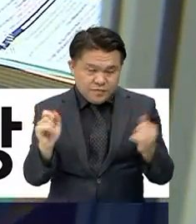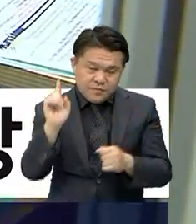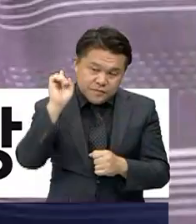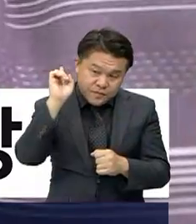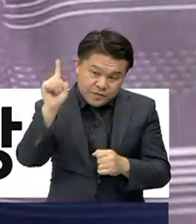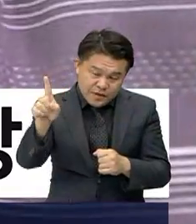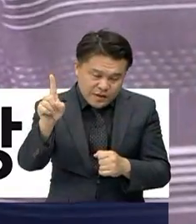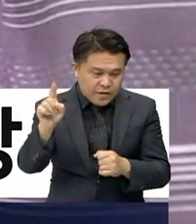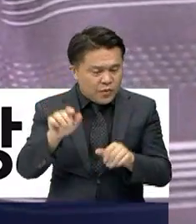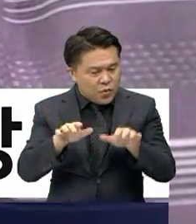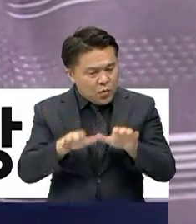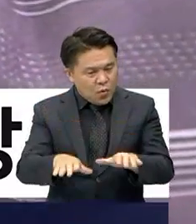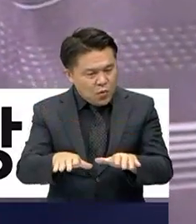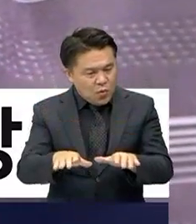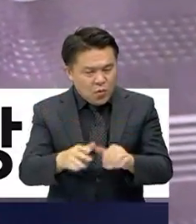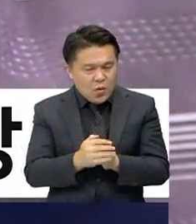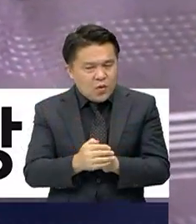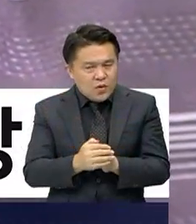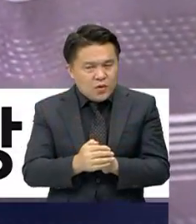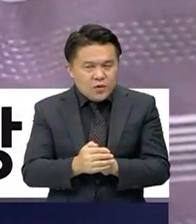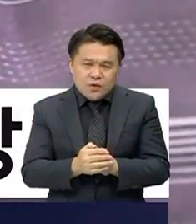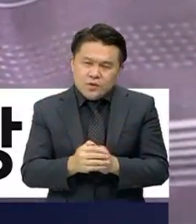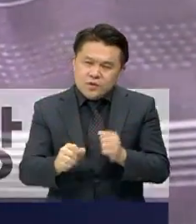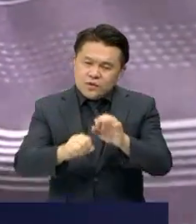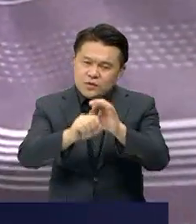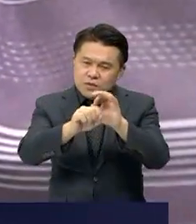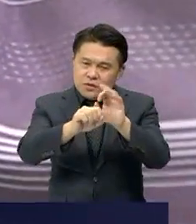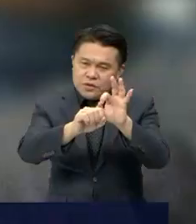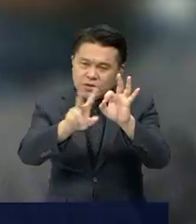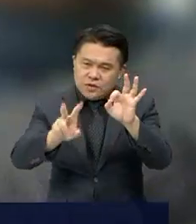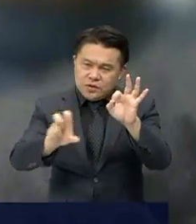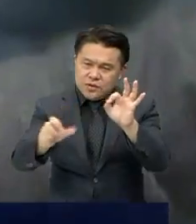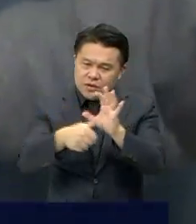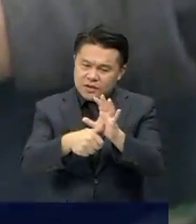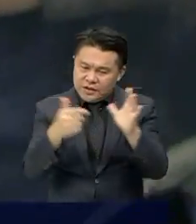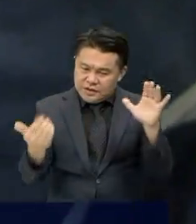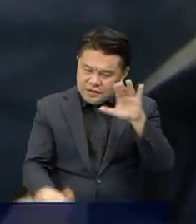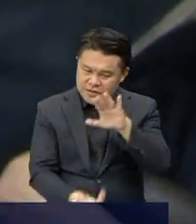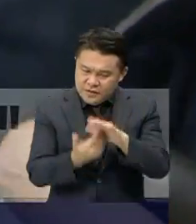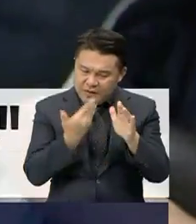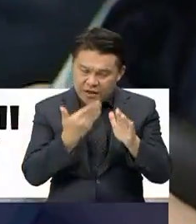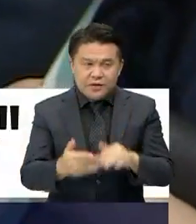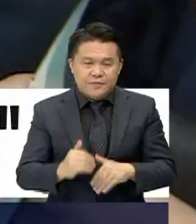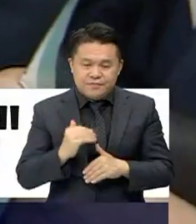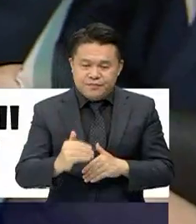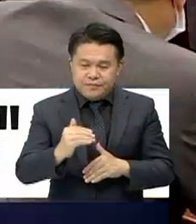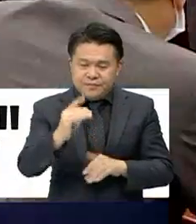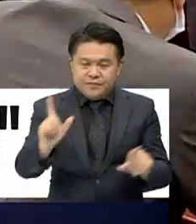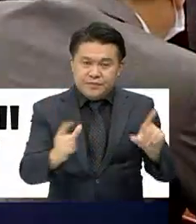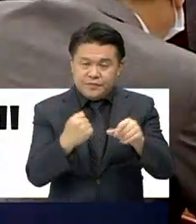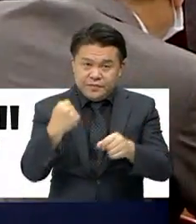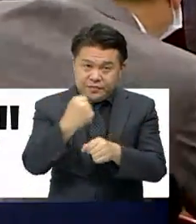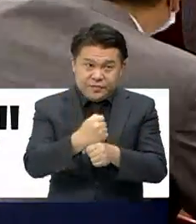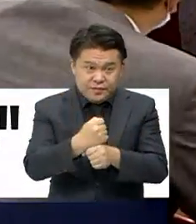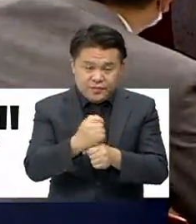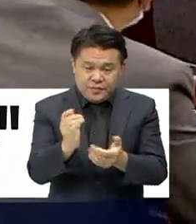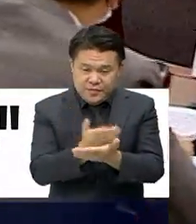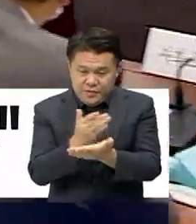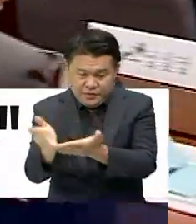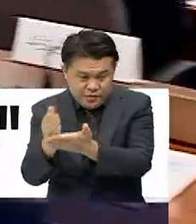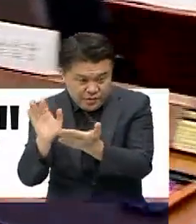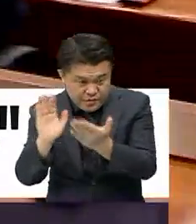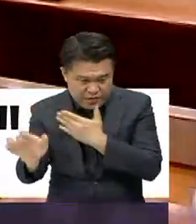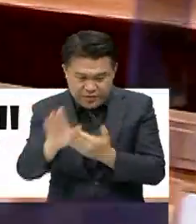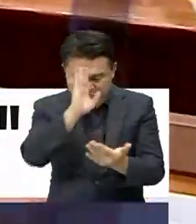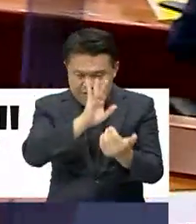내일, 늦어도 오는 25일까지는 달성될 걸로 예상됩니다. 단계별로 일상 회복 시기를 구분해 방역